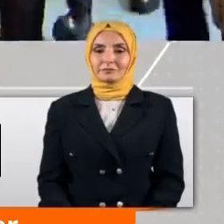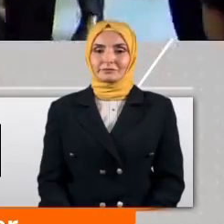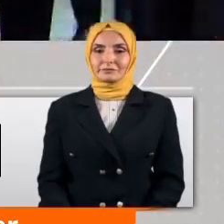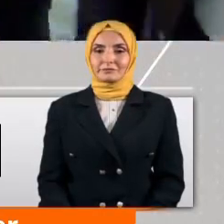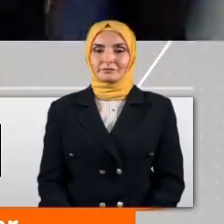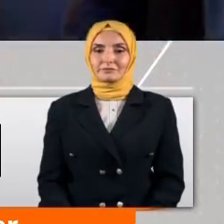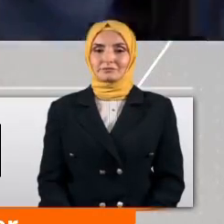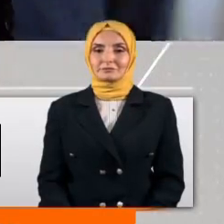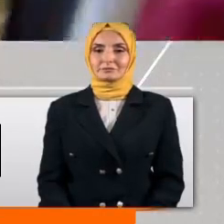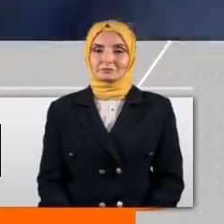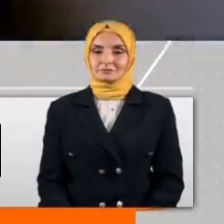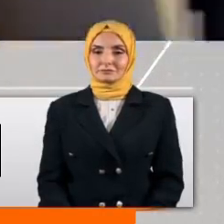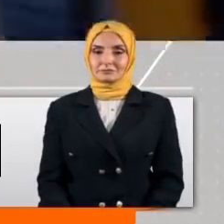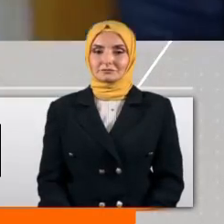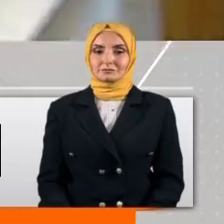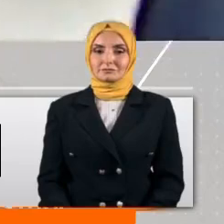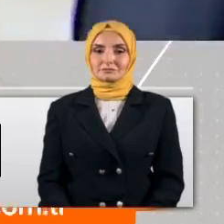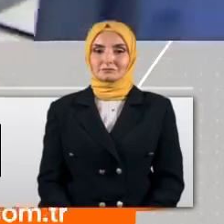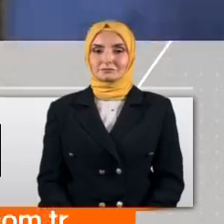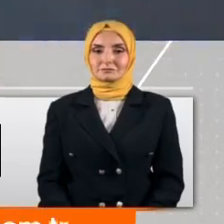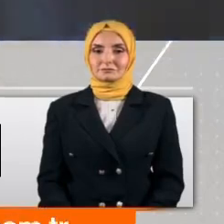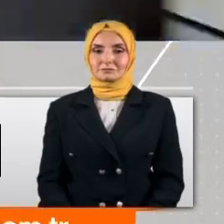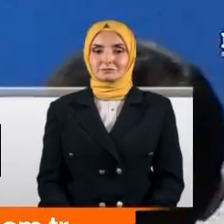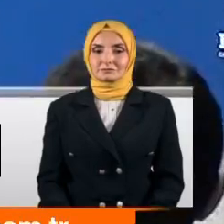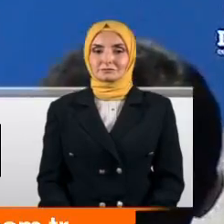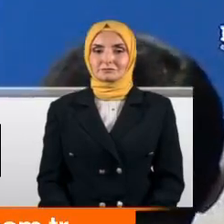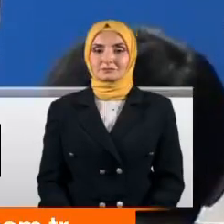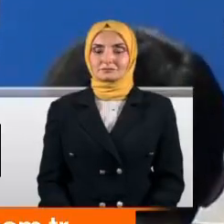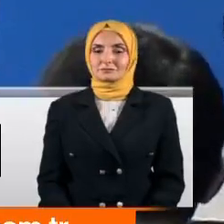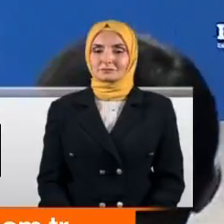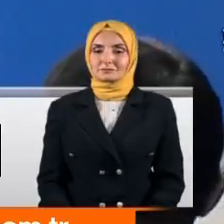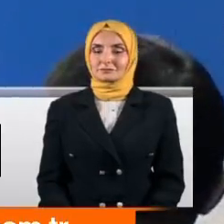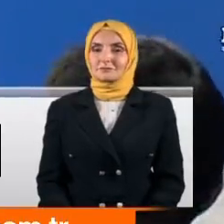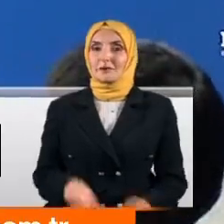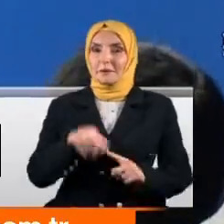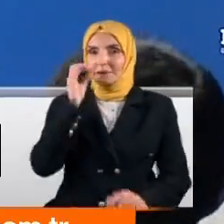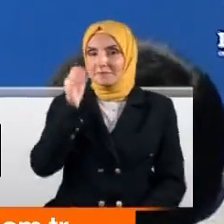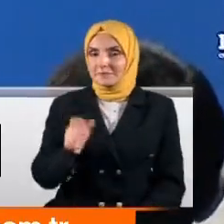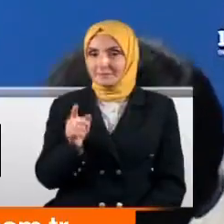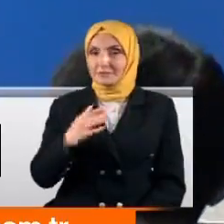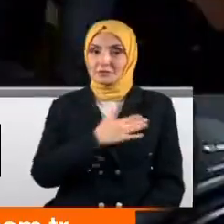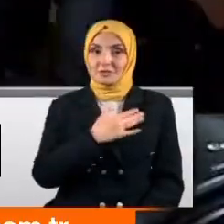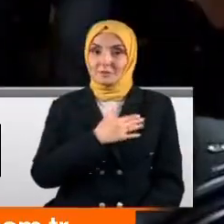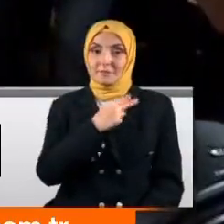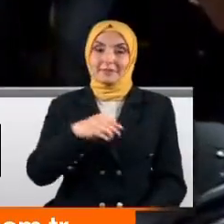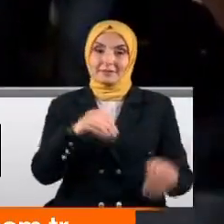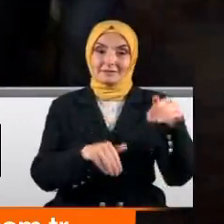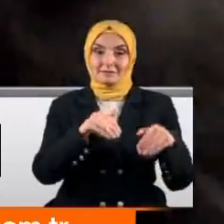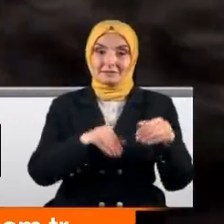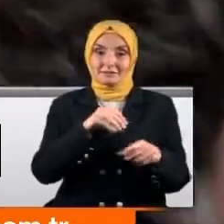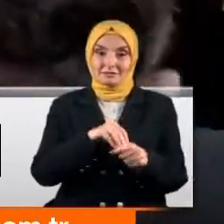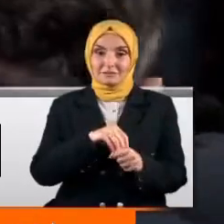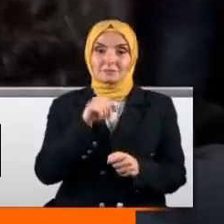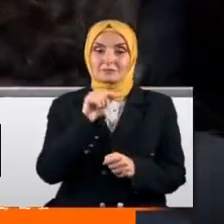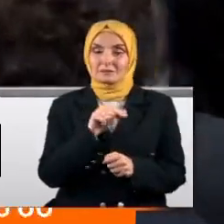sahada sokakta yemediler yedirmediler hepimize çalıştılar Babacan'ın CHP yerel seçimlerde tek başına kazanamaz